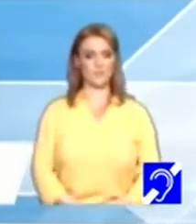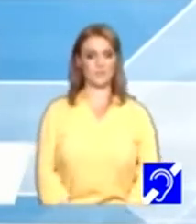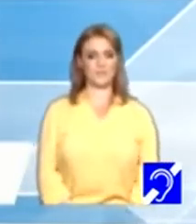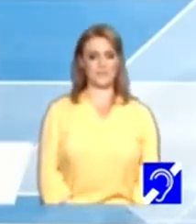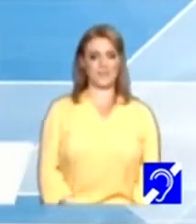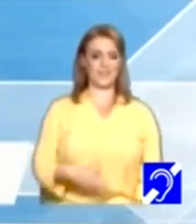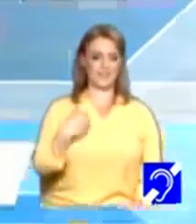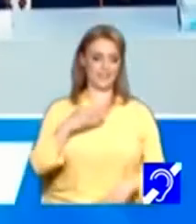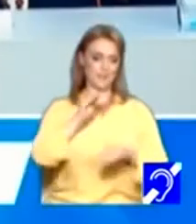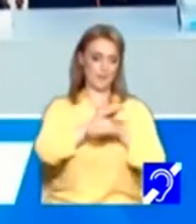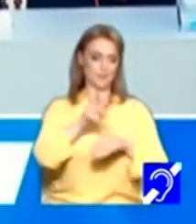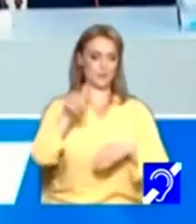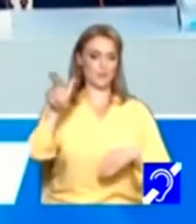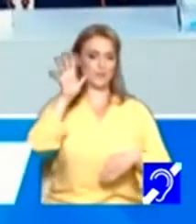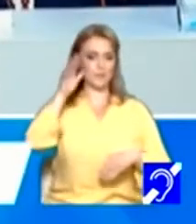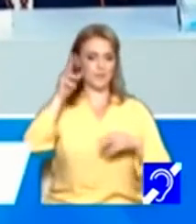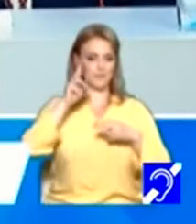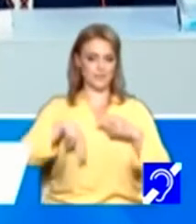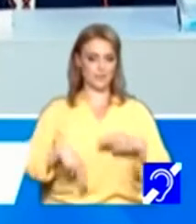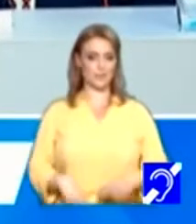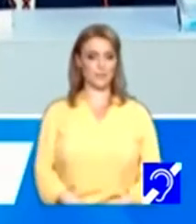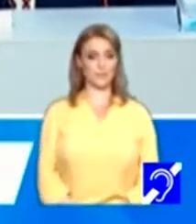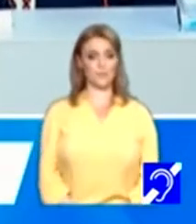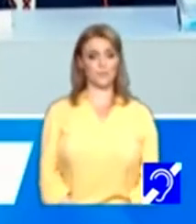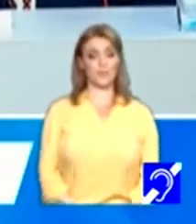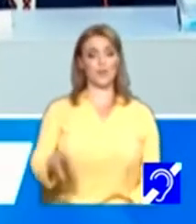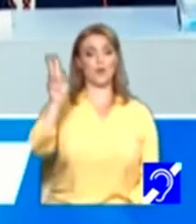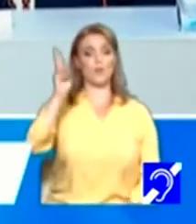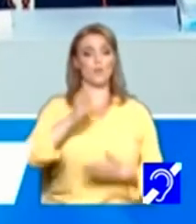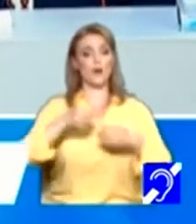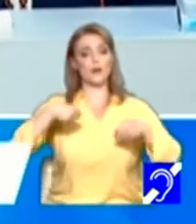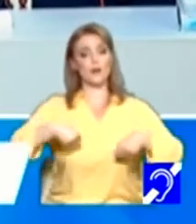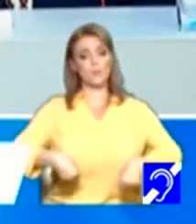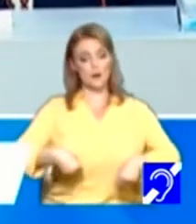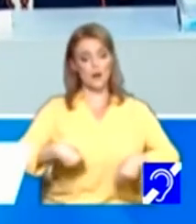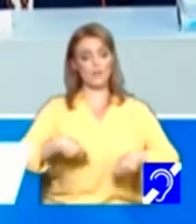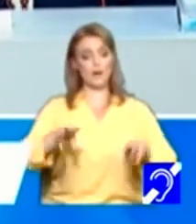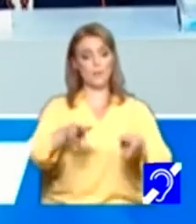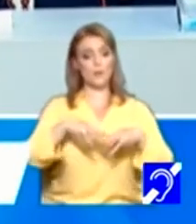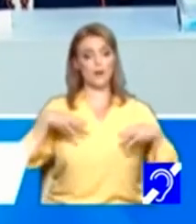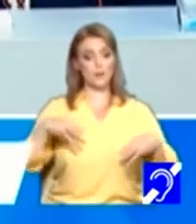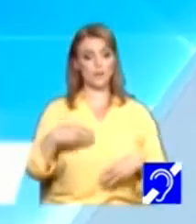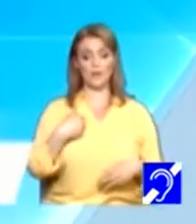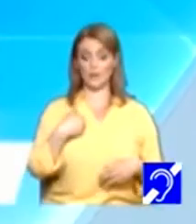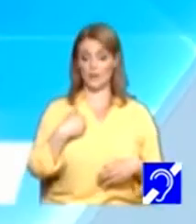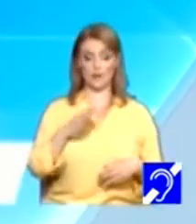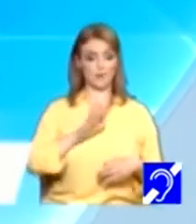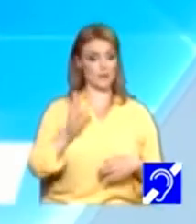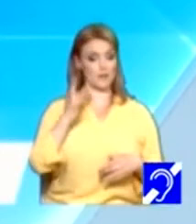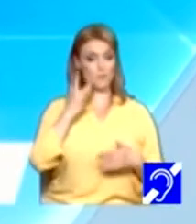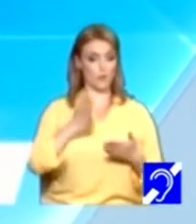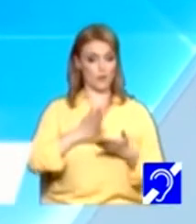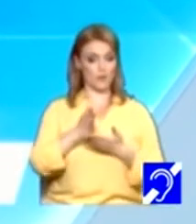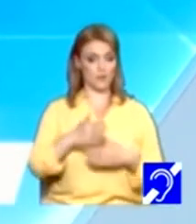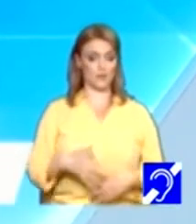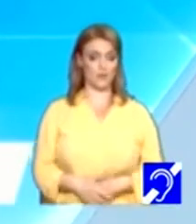v-ați epuizat timpul. Am înțeles, mulțumesc. Domnul Cujbă. Cine are dreptul de inițiativă legislativă? Deci eu nu sunt politician, dar logic, gândindu-mă,